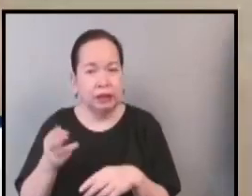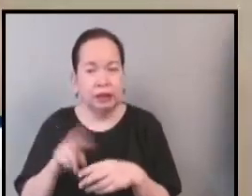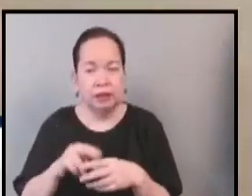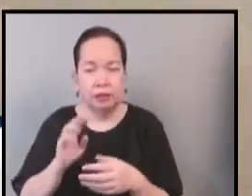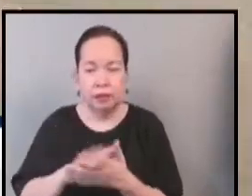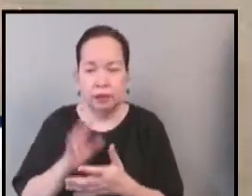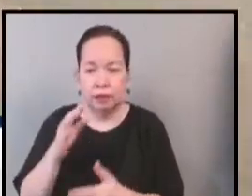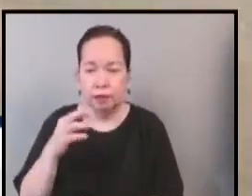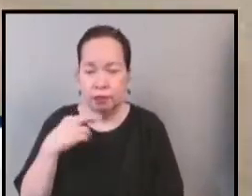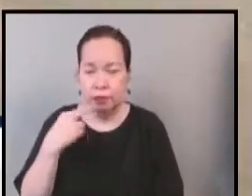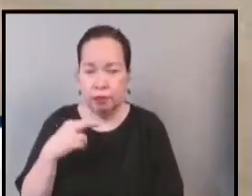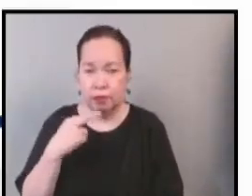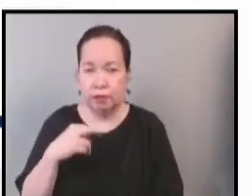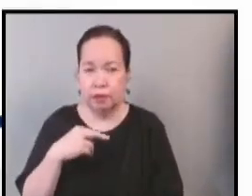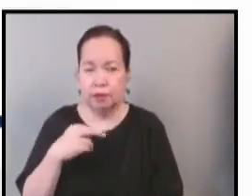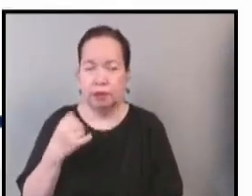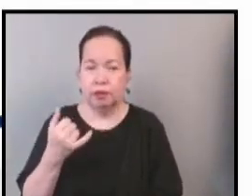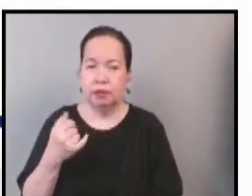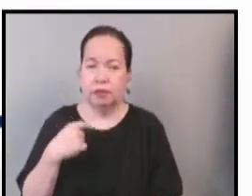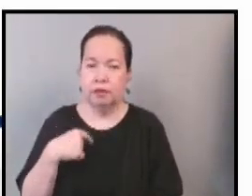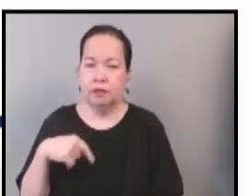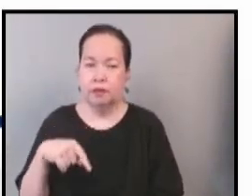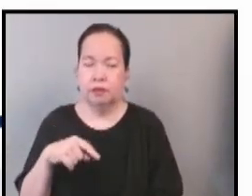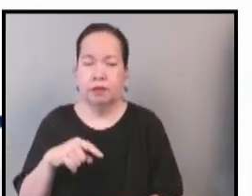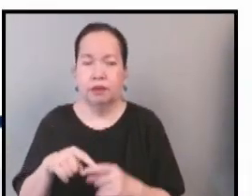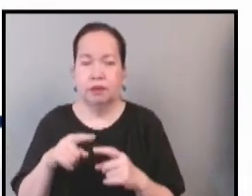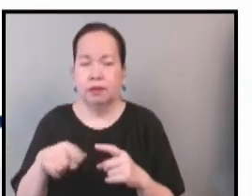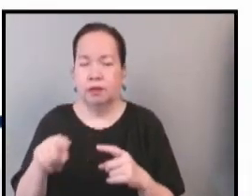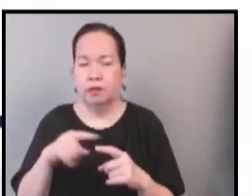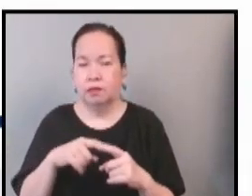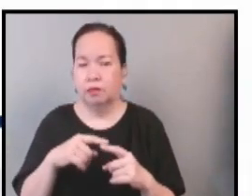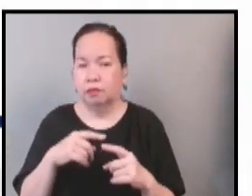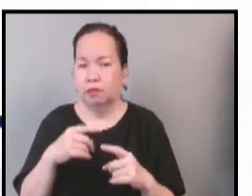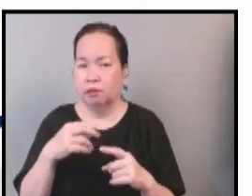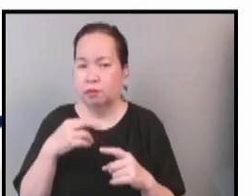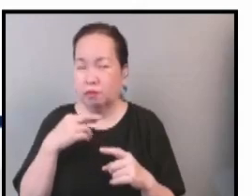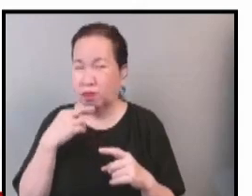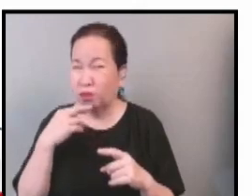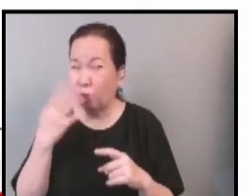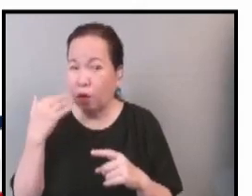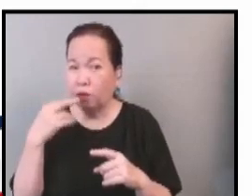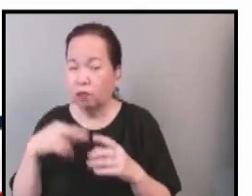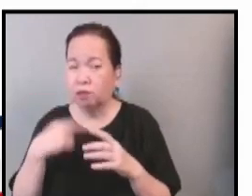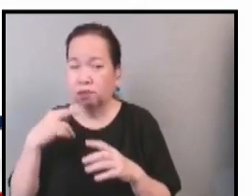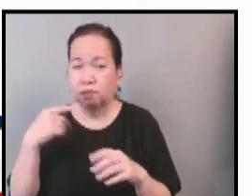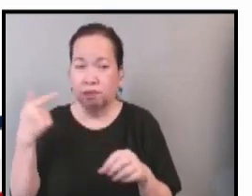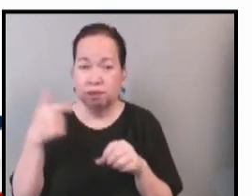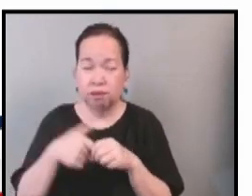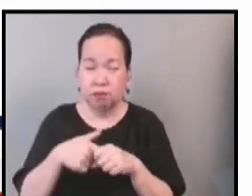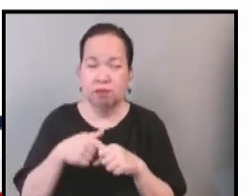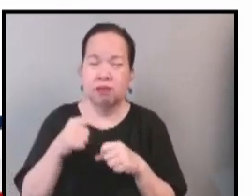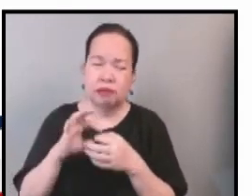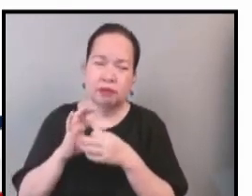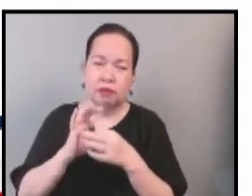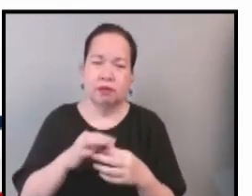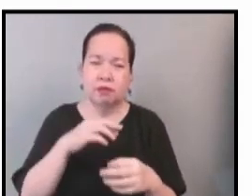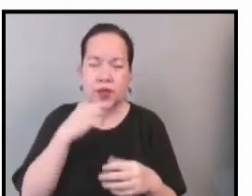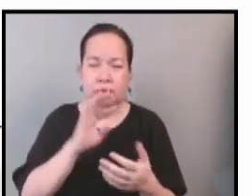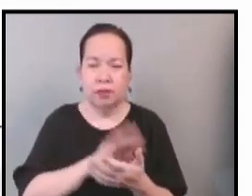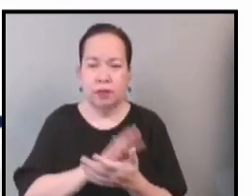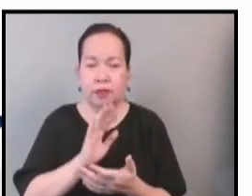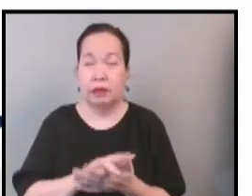presyo ng produktong petrolyo. Yung increase ng diesel sa pag-deliver is